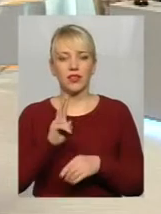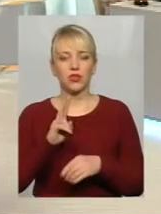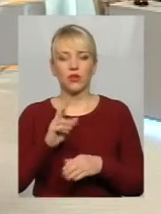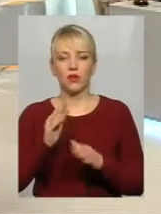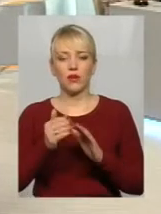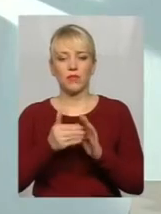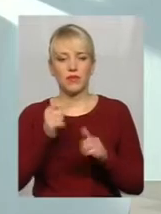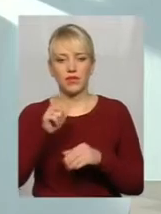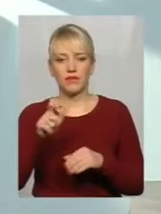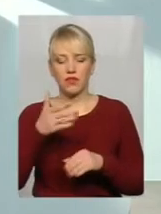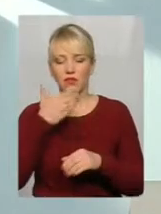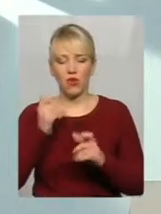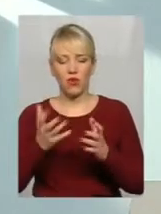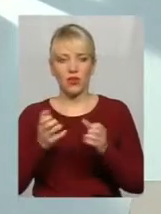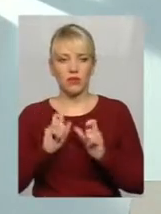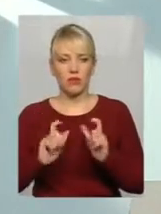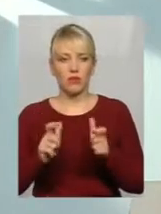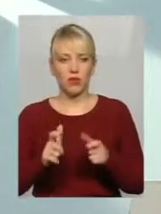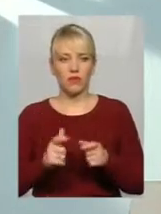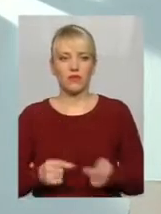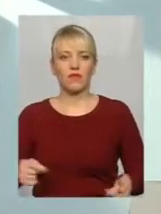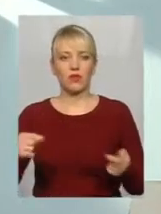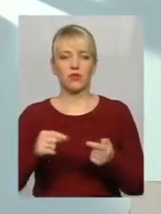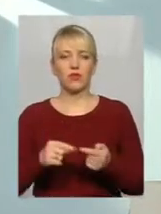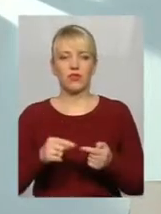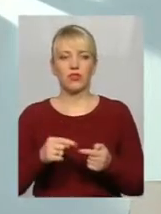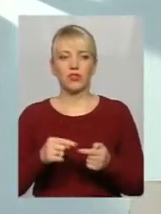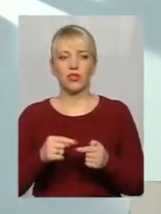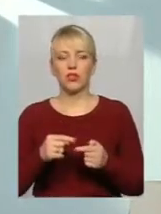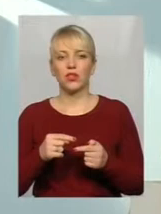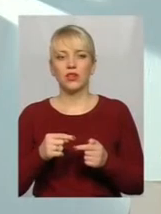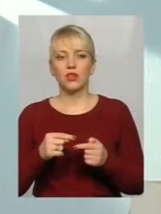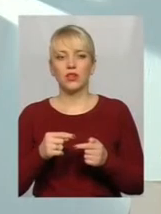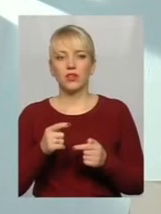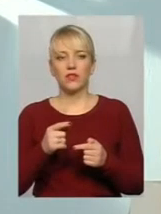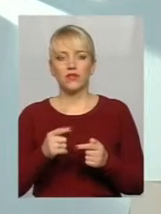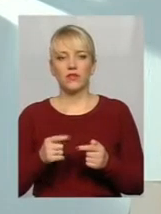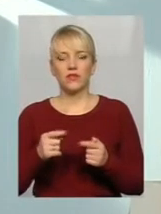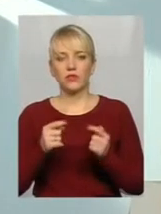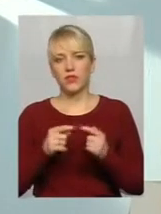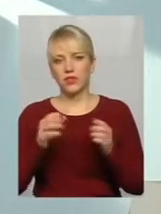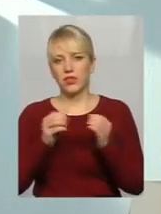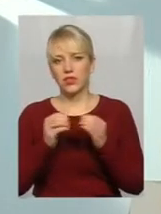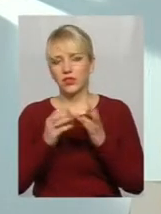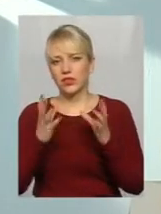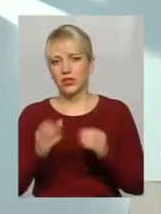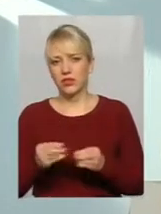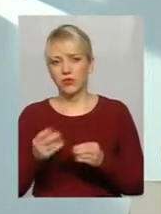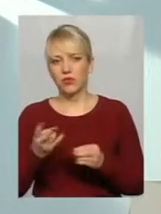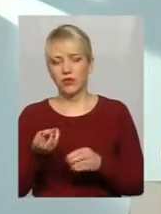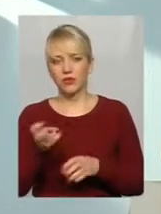отримали повістку, вони відповідно до закону повинні 10-денний термін явити самі в воєнкомат, на який вони знаходяться на